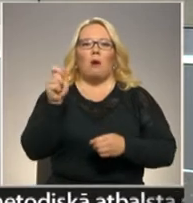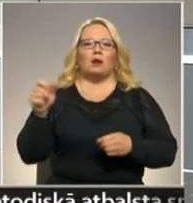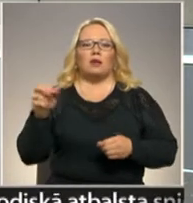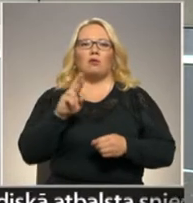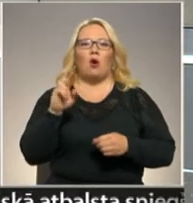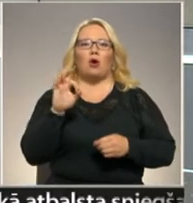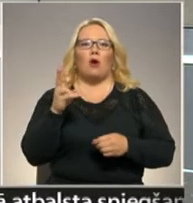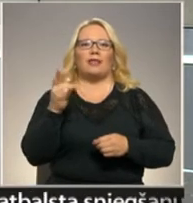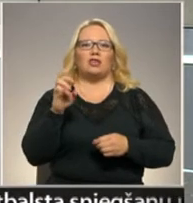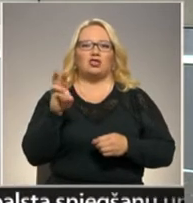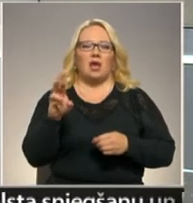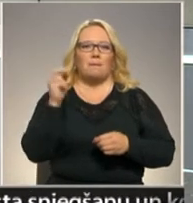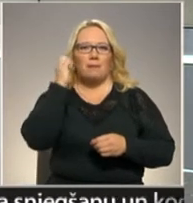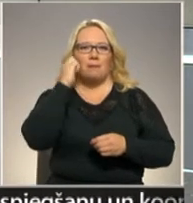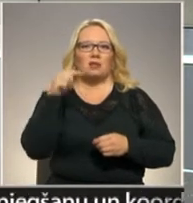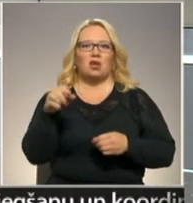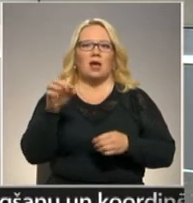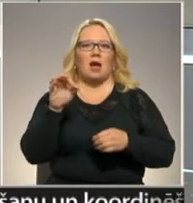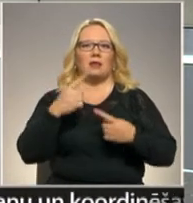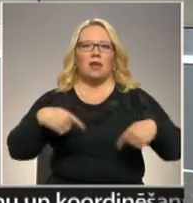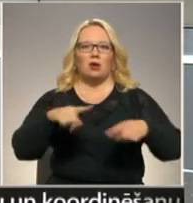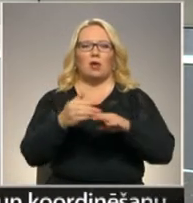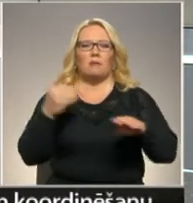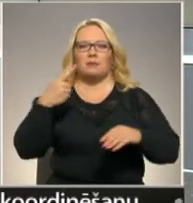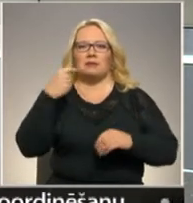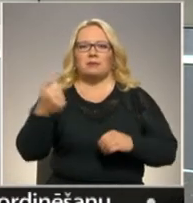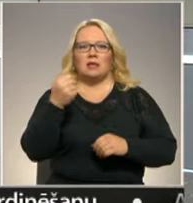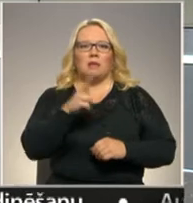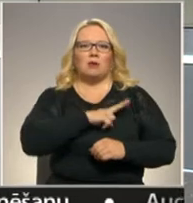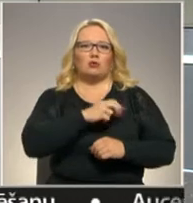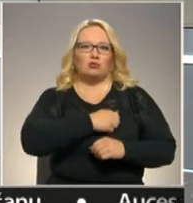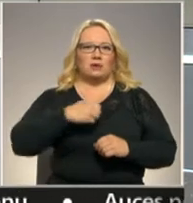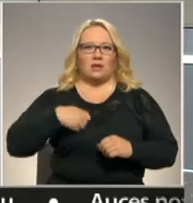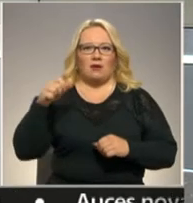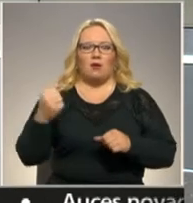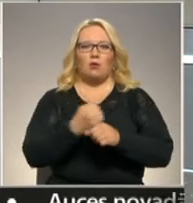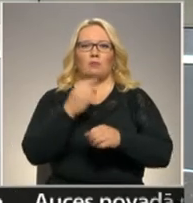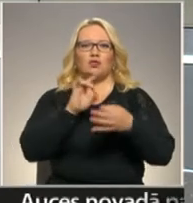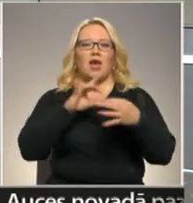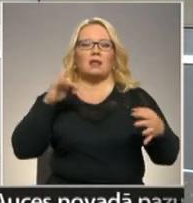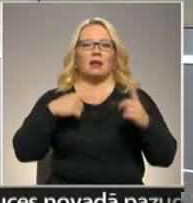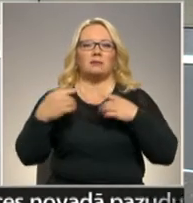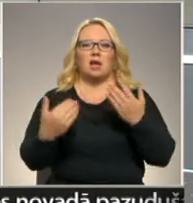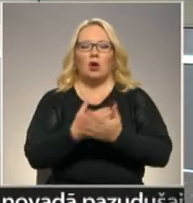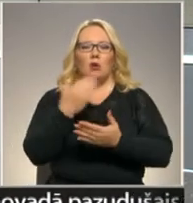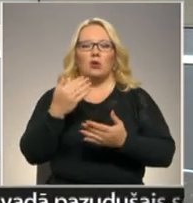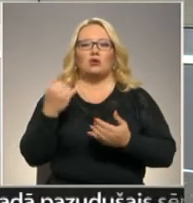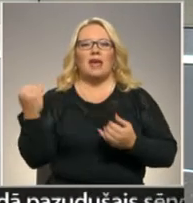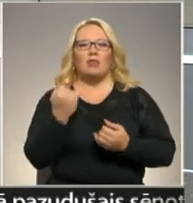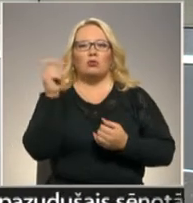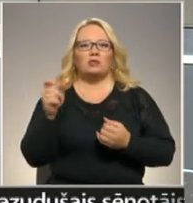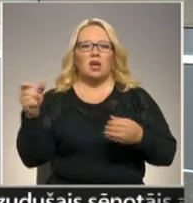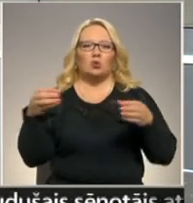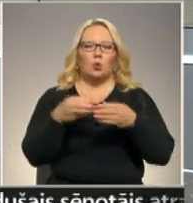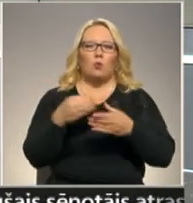Rokišķiem piemin šajā teritorijā pirms 100 gadiem bojā gājušos karavīrus. Kopš neatkarības atjaunošanas entuziastu grupa kopj